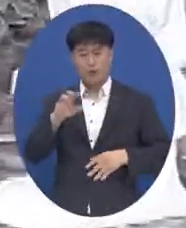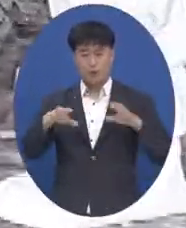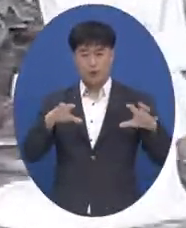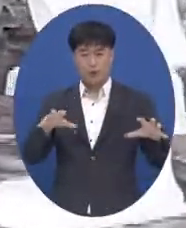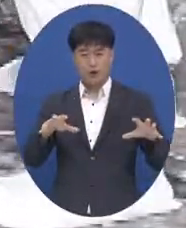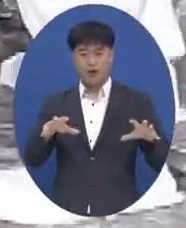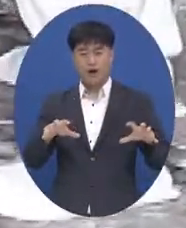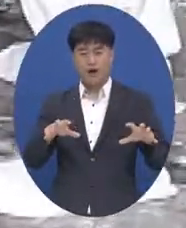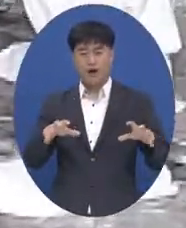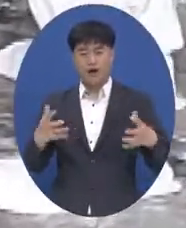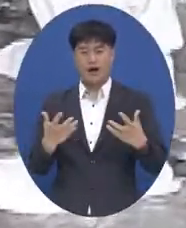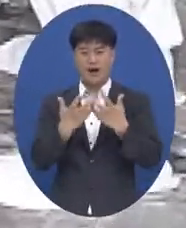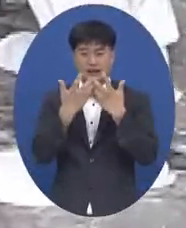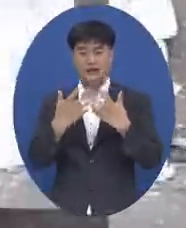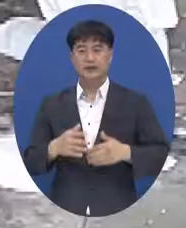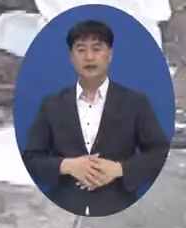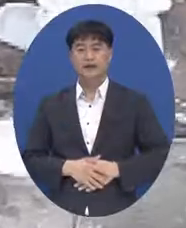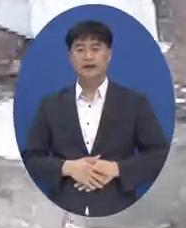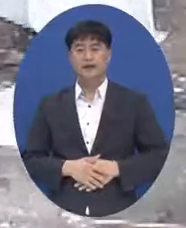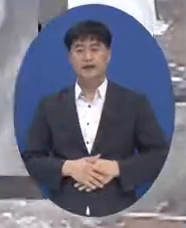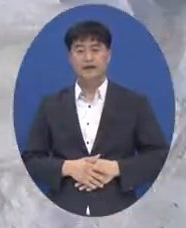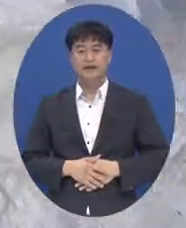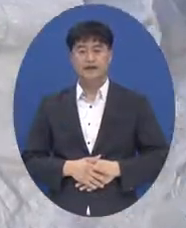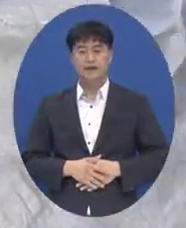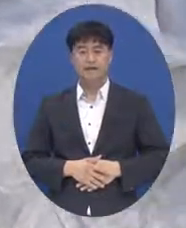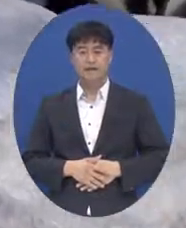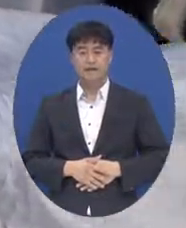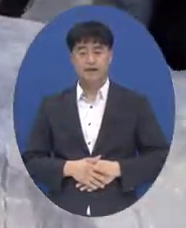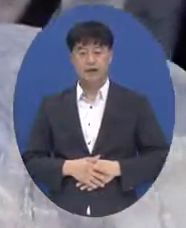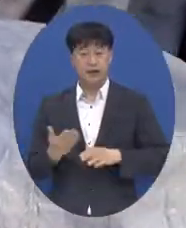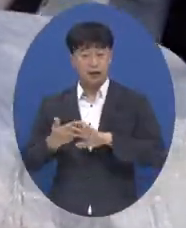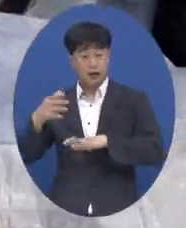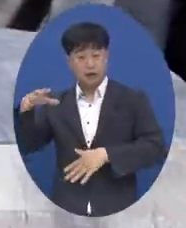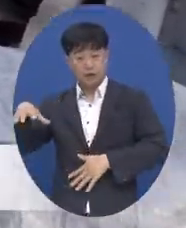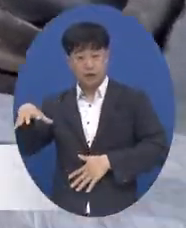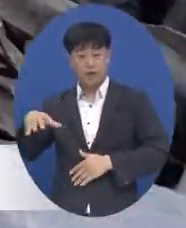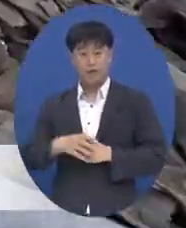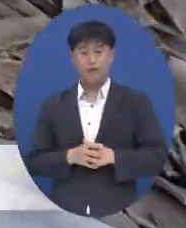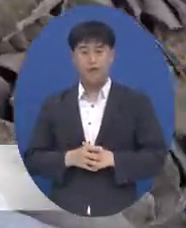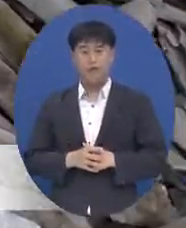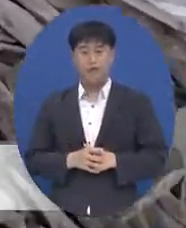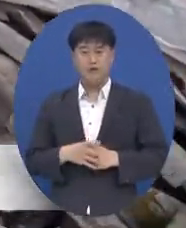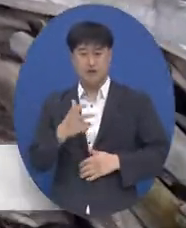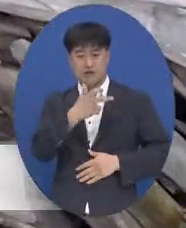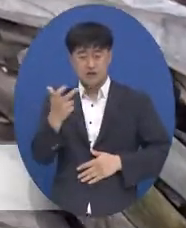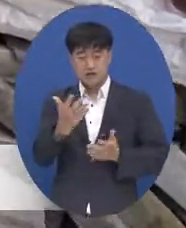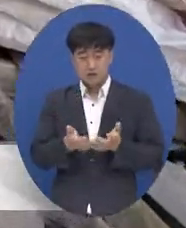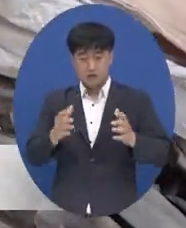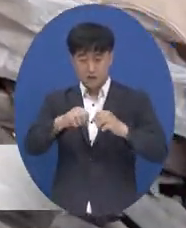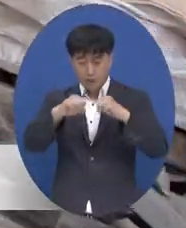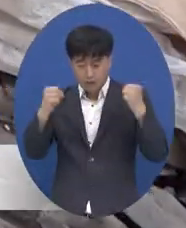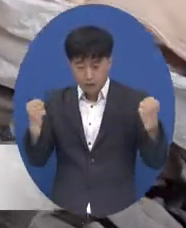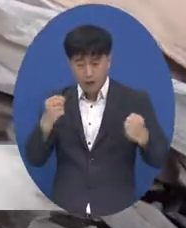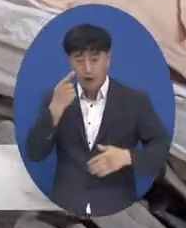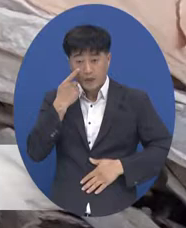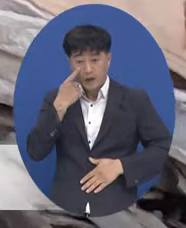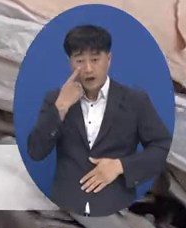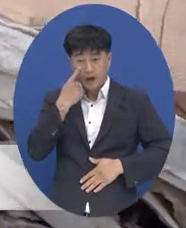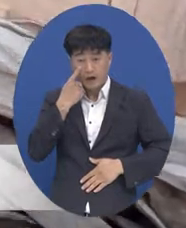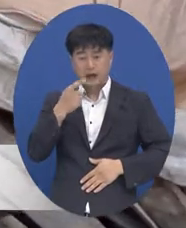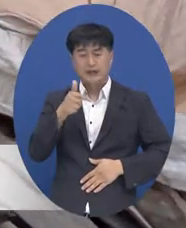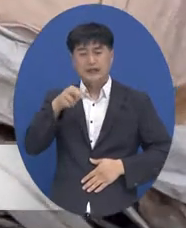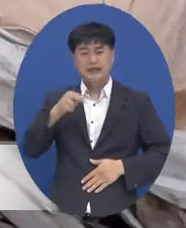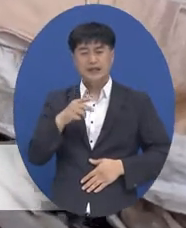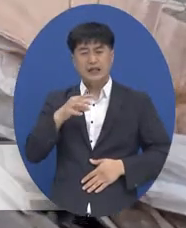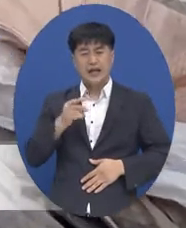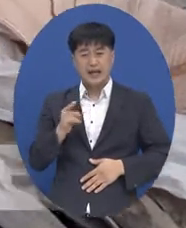그야말로 바닥에 한가득입니다. 또 다른 현장. 대형 자루 안을 열어보니 낡은 슬레이트